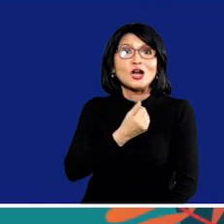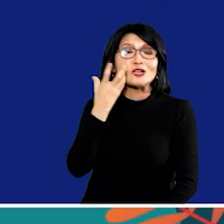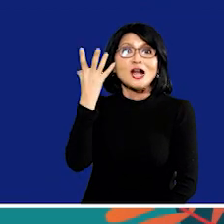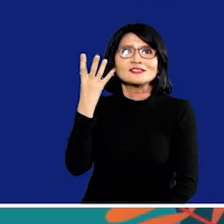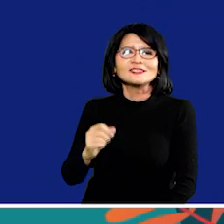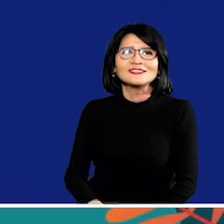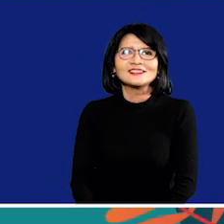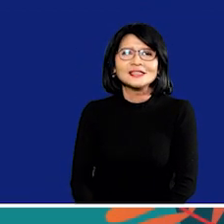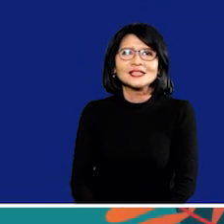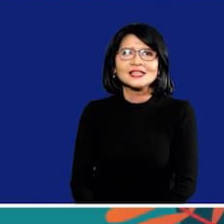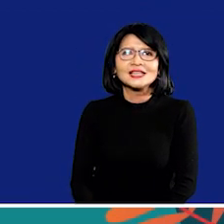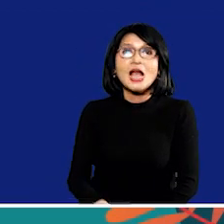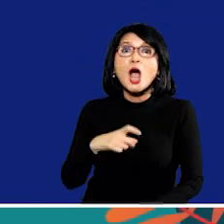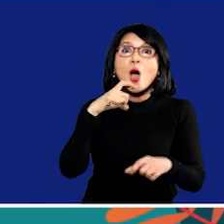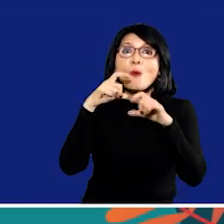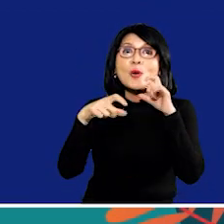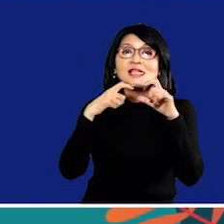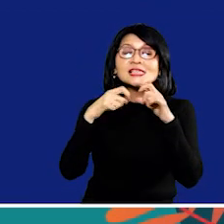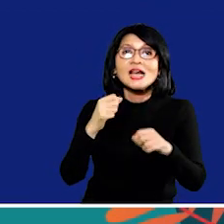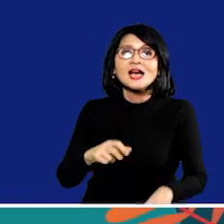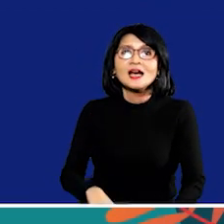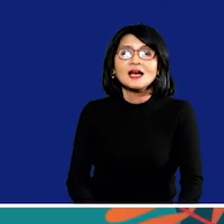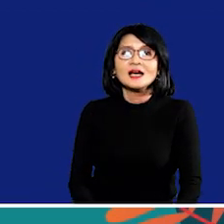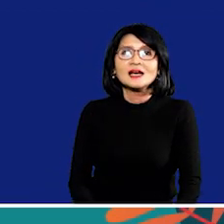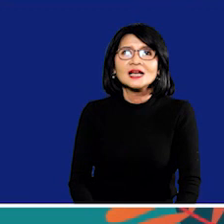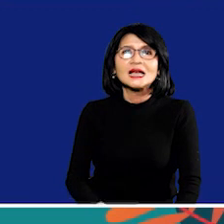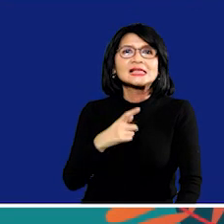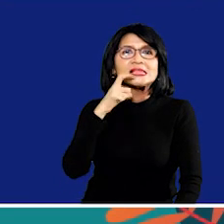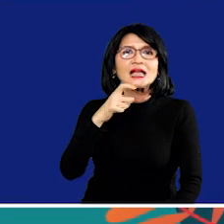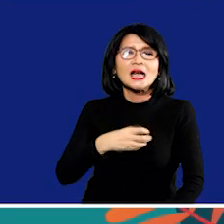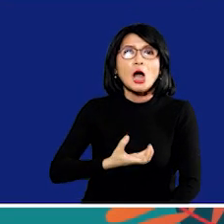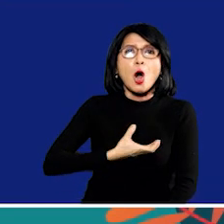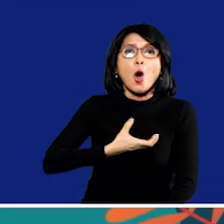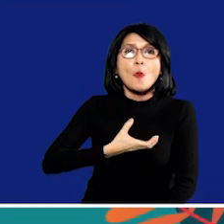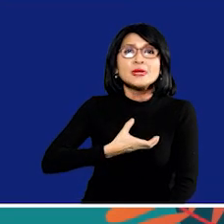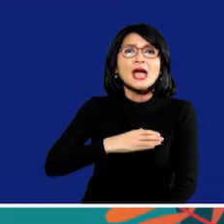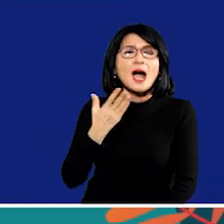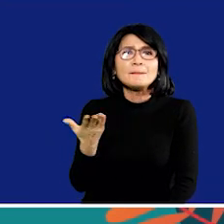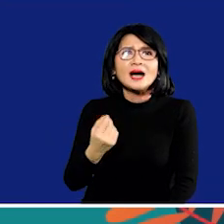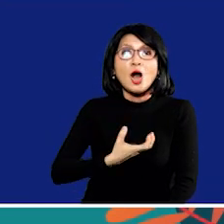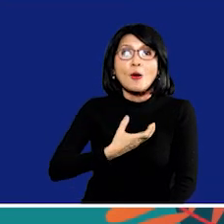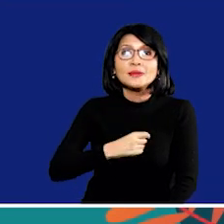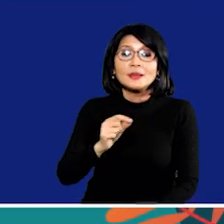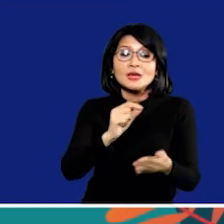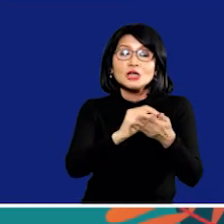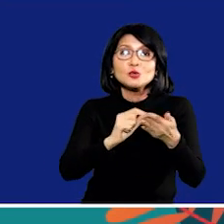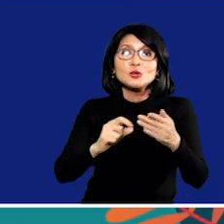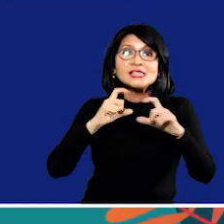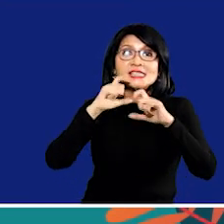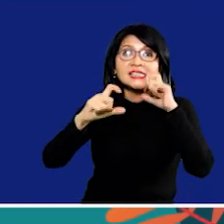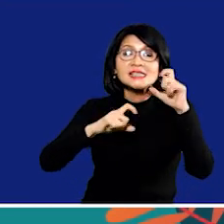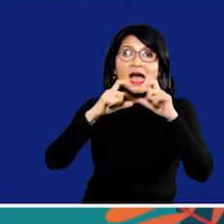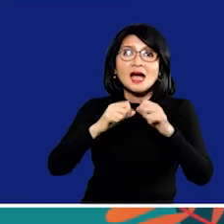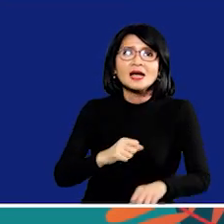suaranya. Boleh cerita nggak, Selvin? Iya, Pak. Cerita dong mengenai hobinya Selvin. Katanya hobinya menulis cerita.